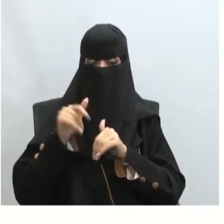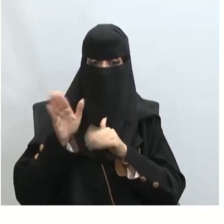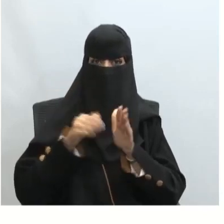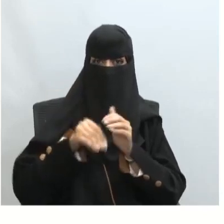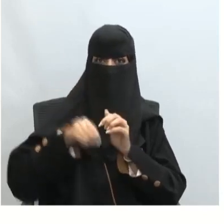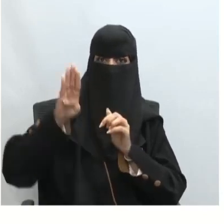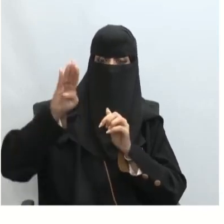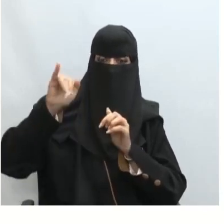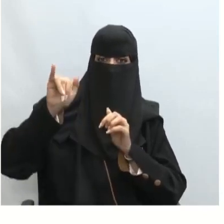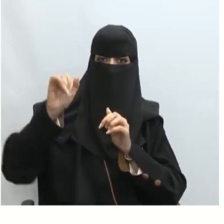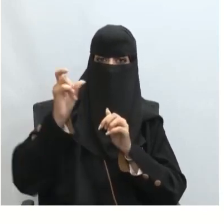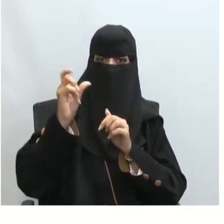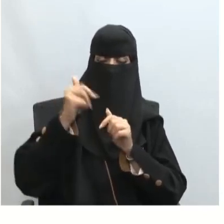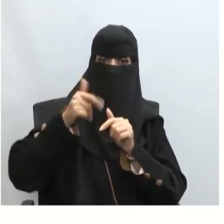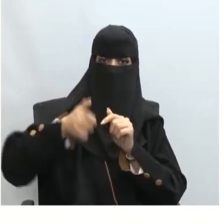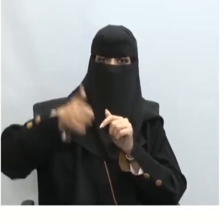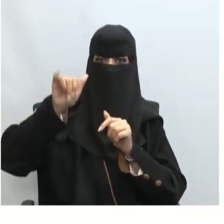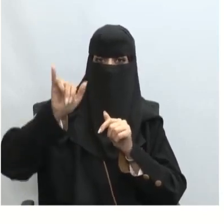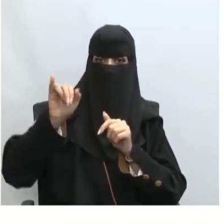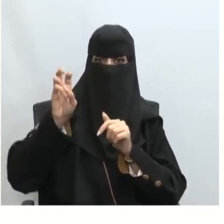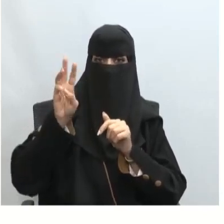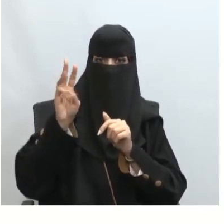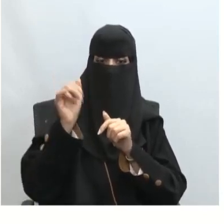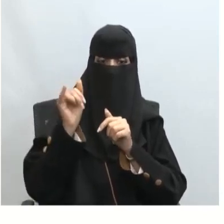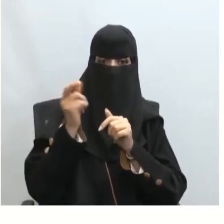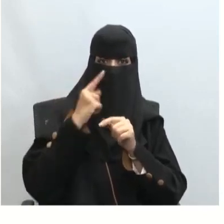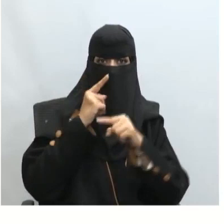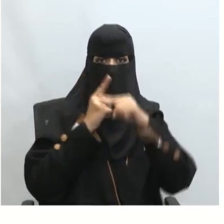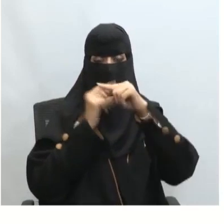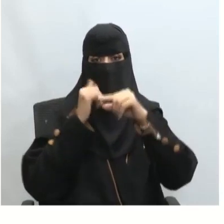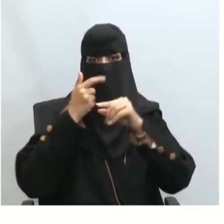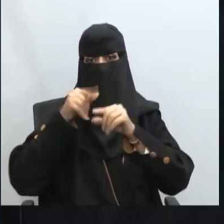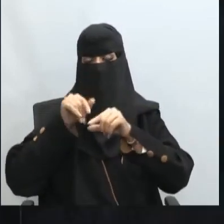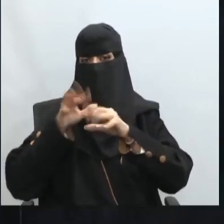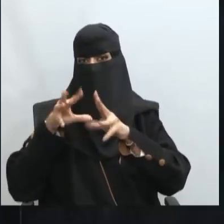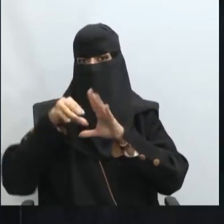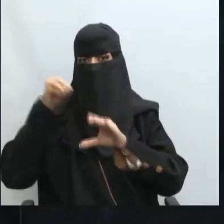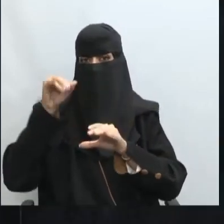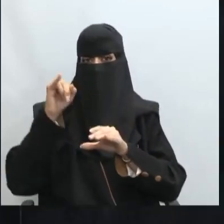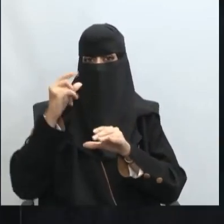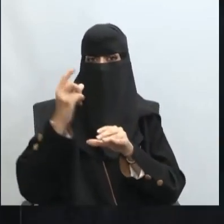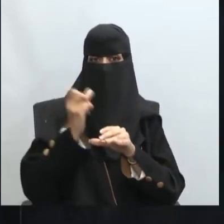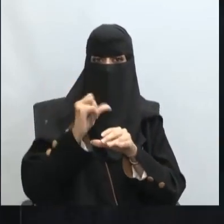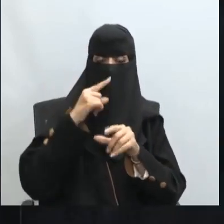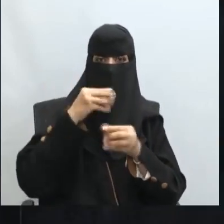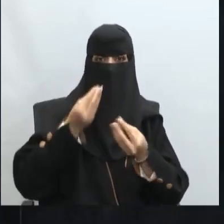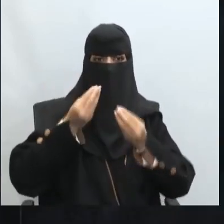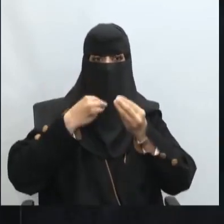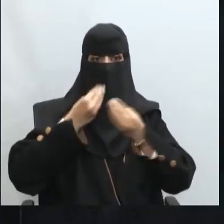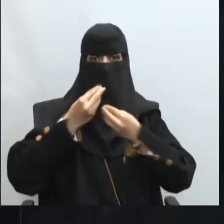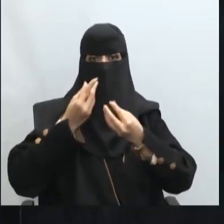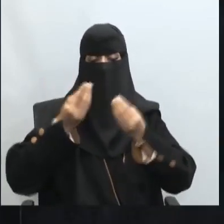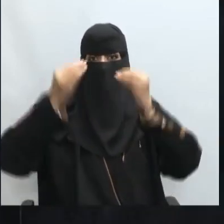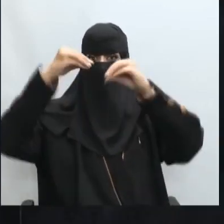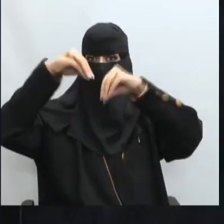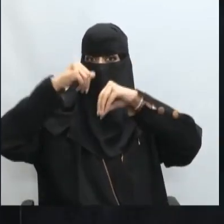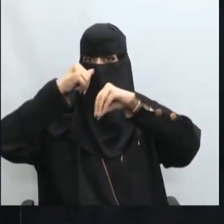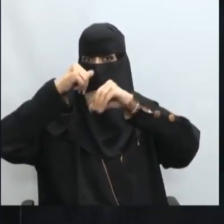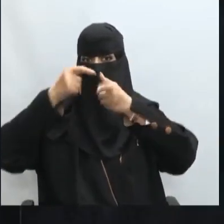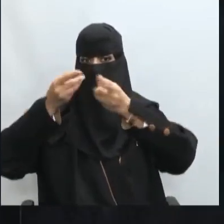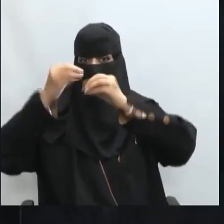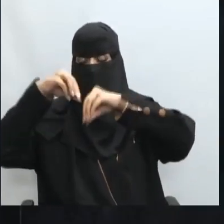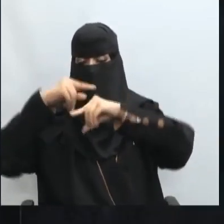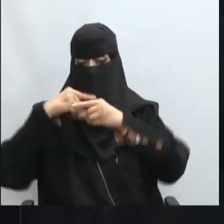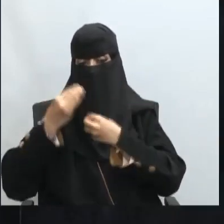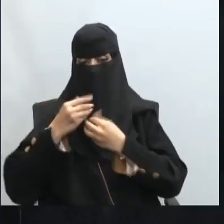ايثين وزائدا الهيدروجين اذا هنا تفاعل ماذا زائد يقول لك زائد اذا اضيف